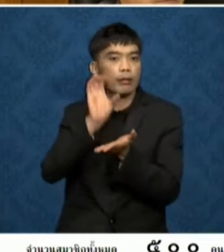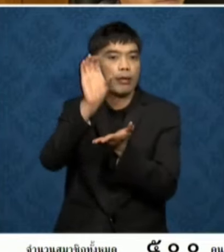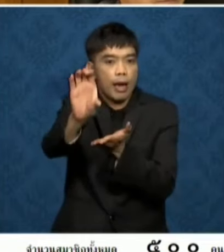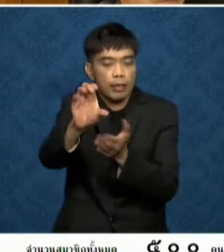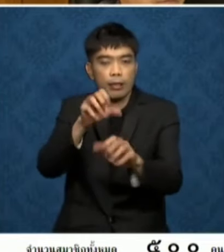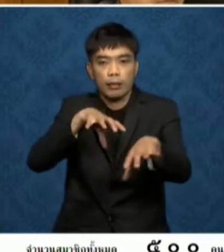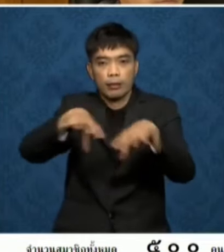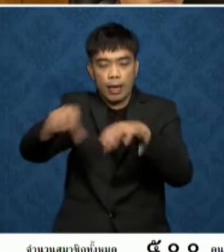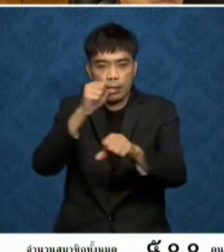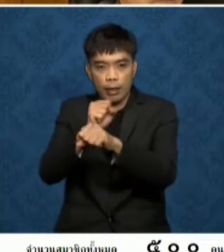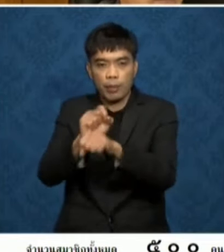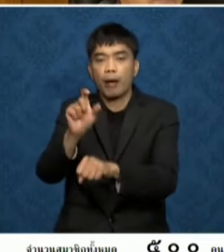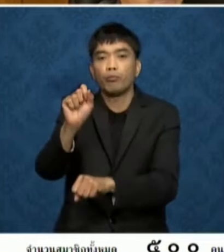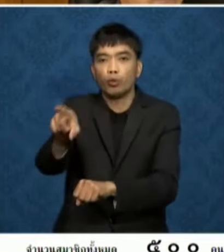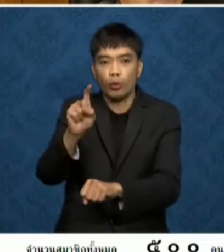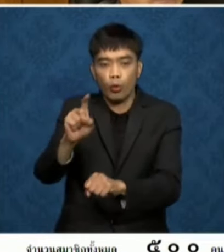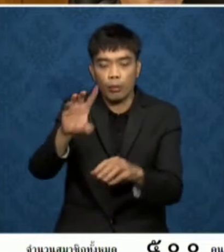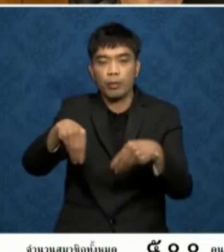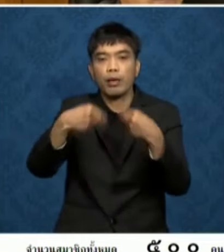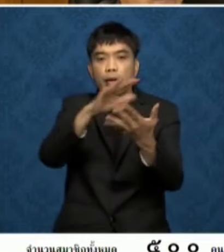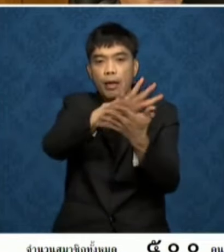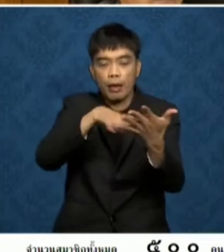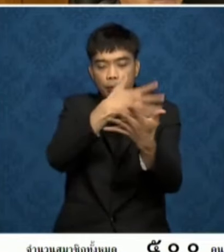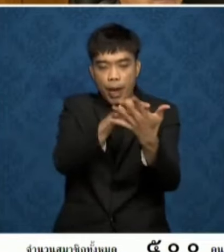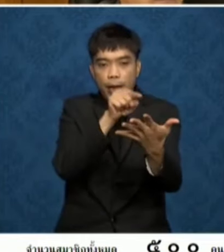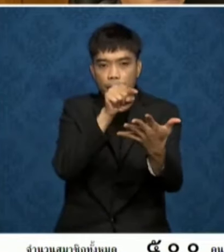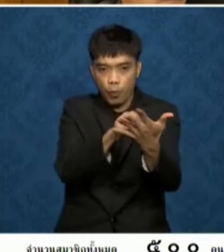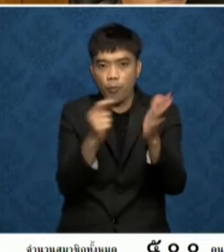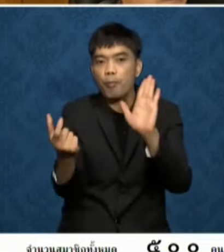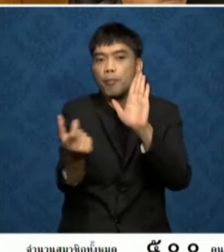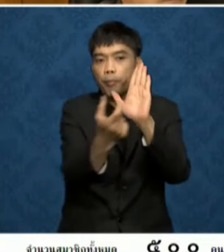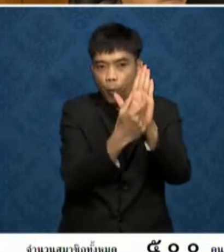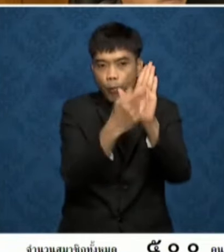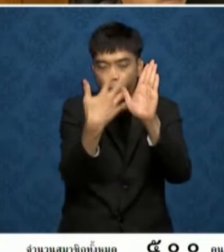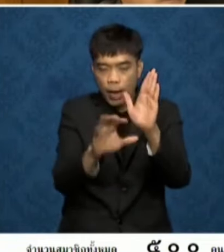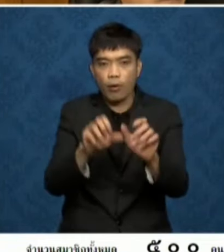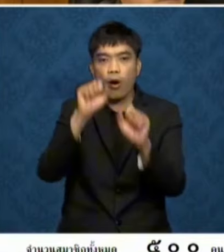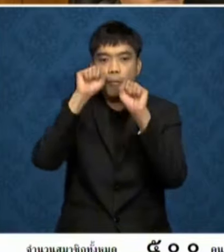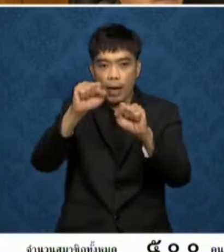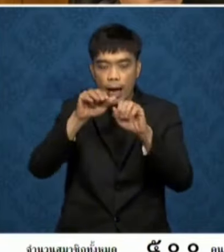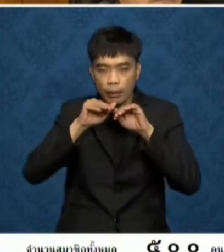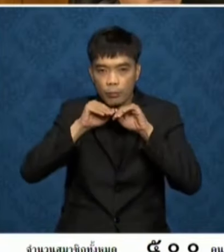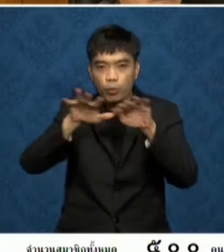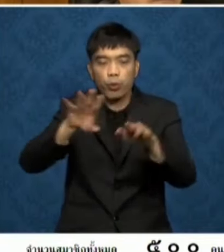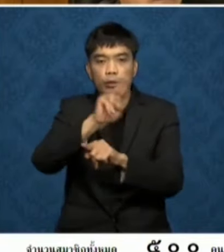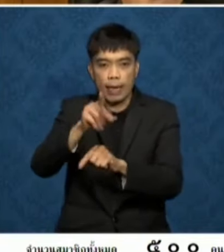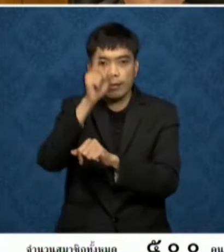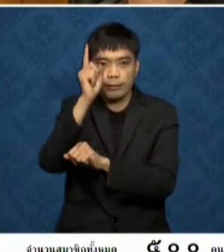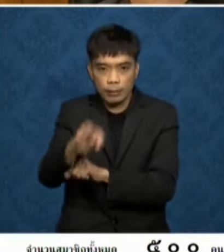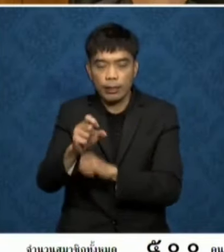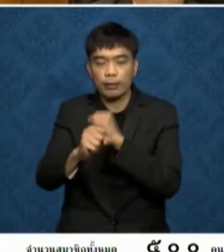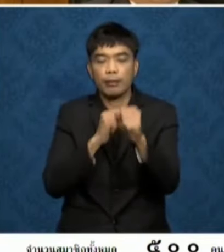เพื่อไปประกอบในแผนให้ประกาศใช้ทันภายในเดือนกันยายนปี2567นะ